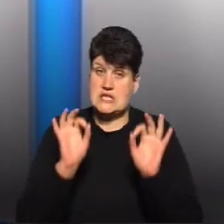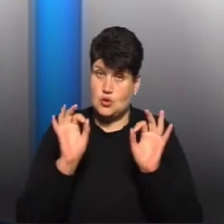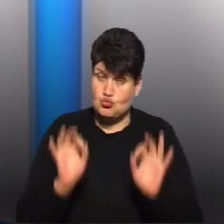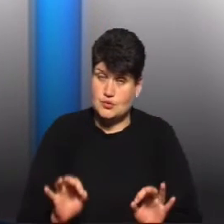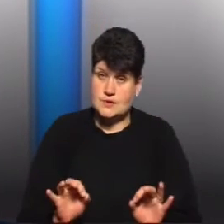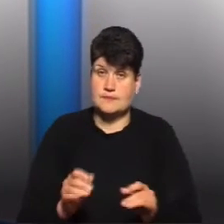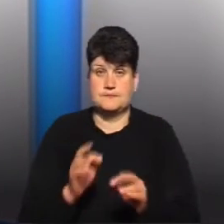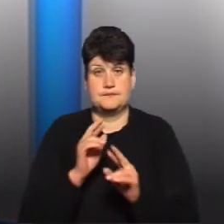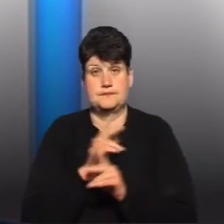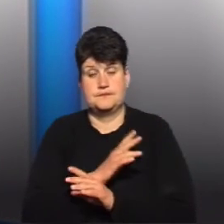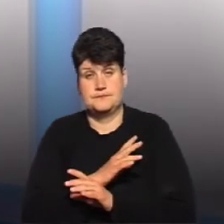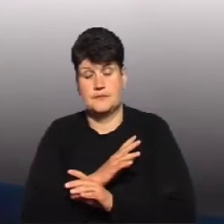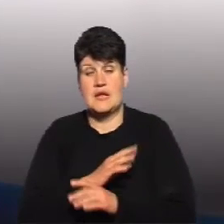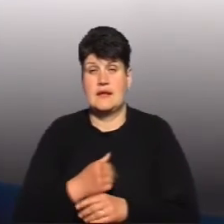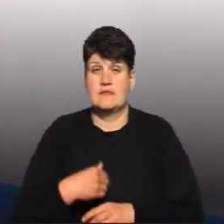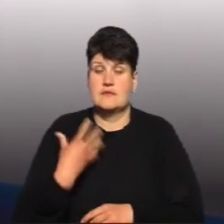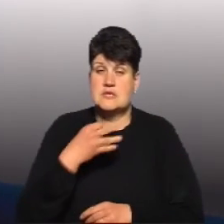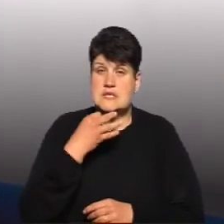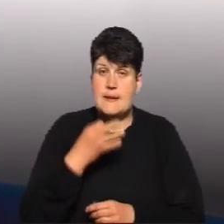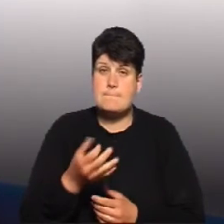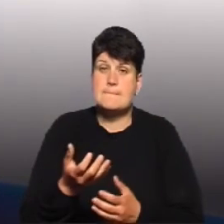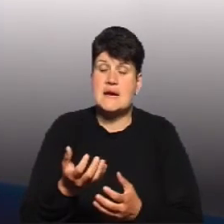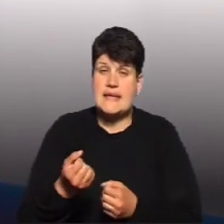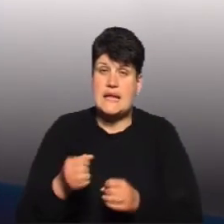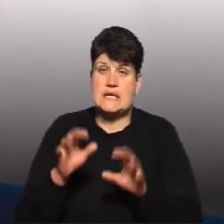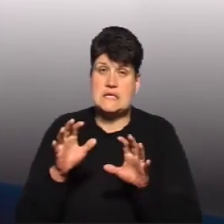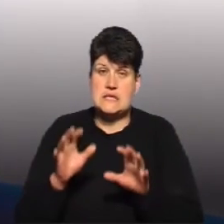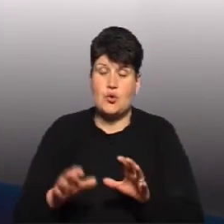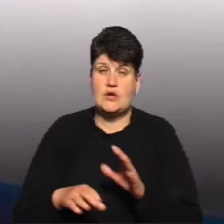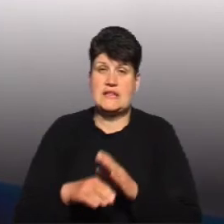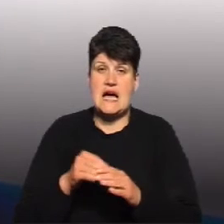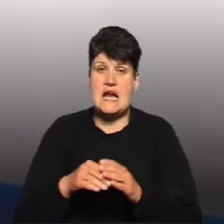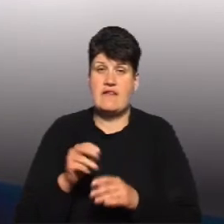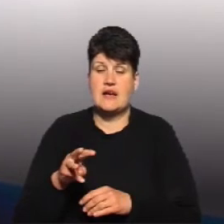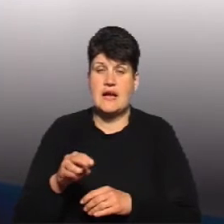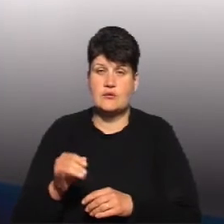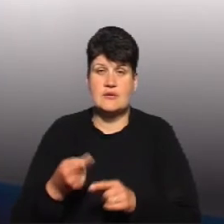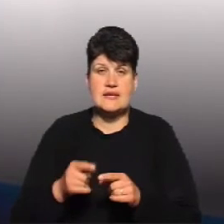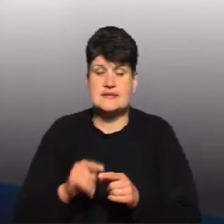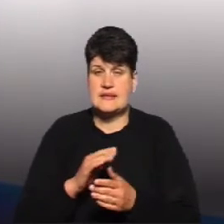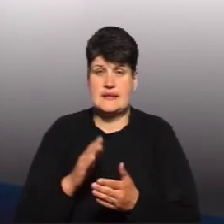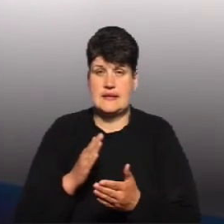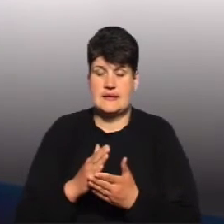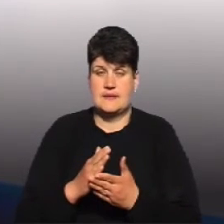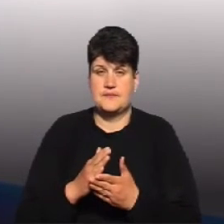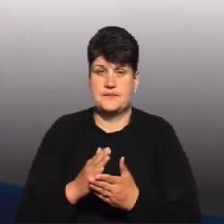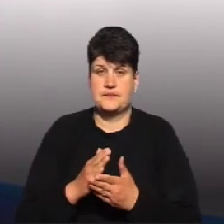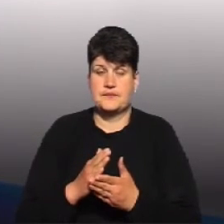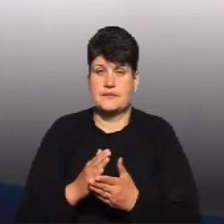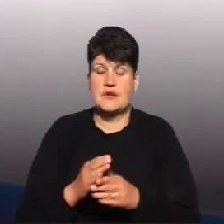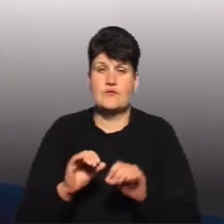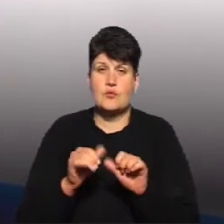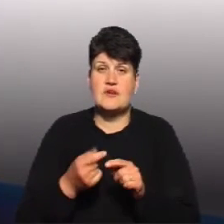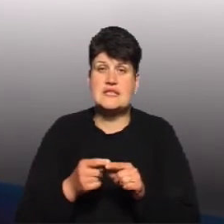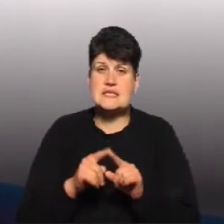вже зазначав, прийняти закон на референдумі, ну практично це загалом, не є функцією всеукраїнського референдуму. Ну, бо ж сформувати це питання можна